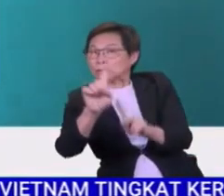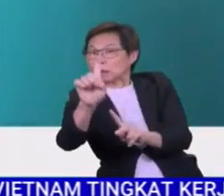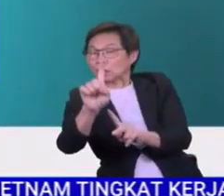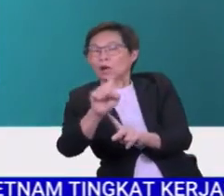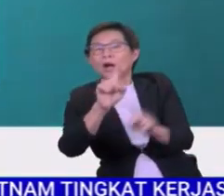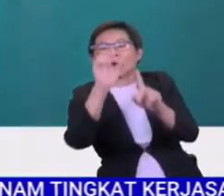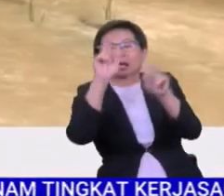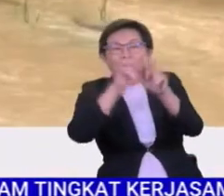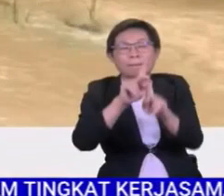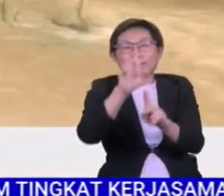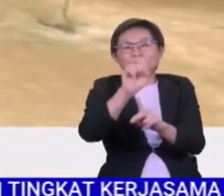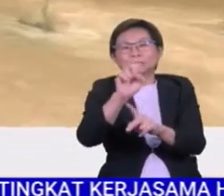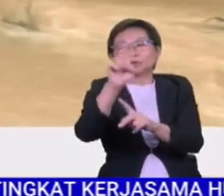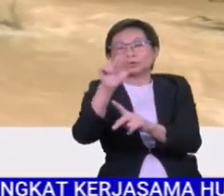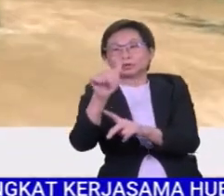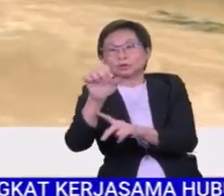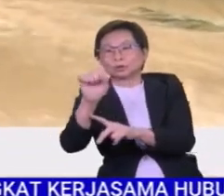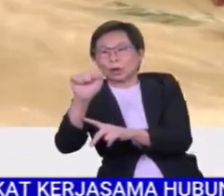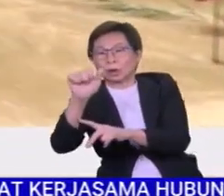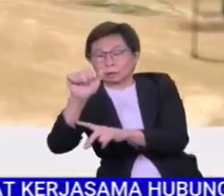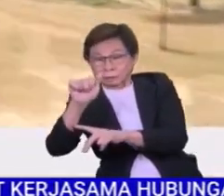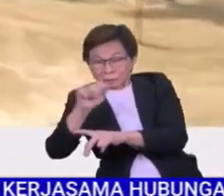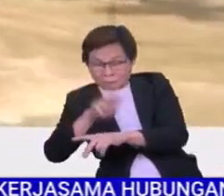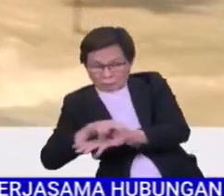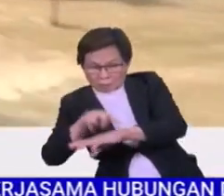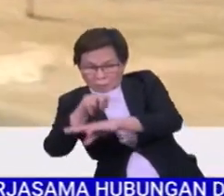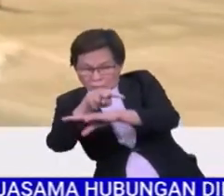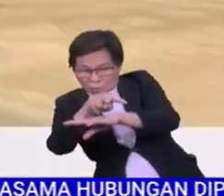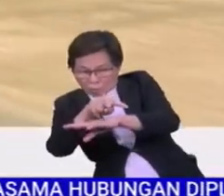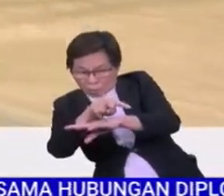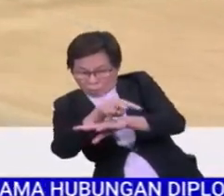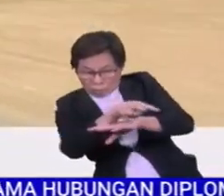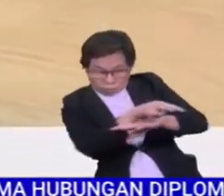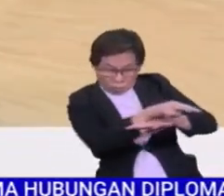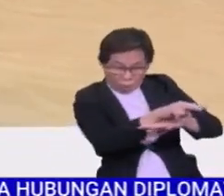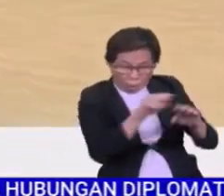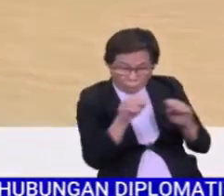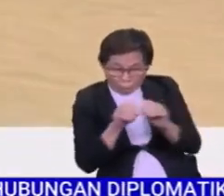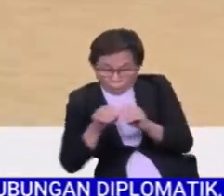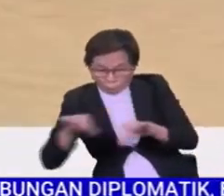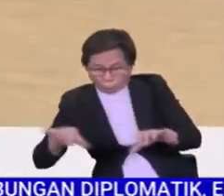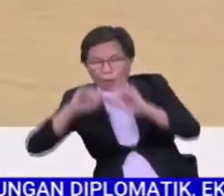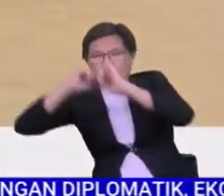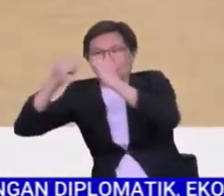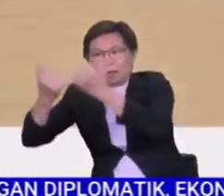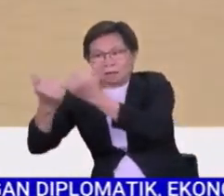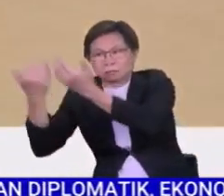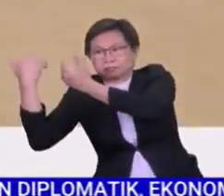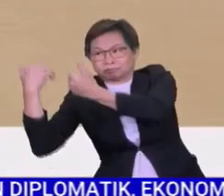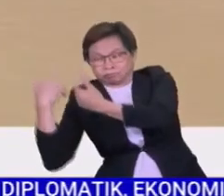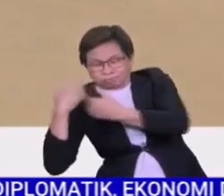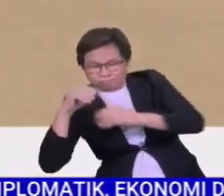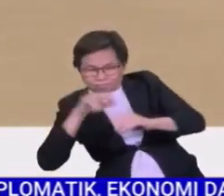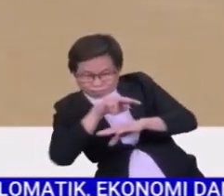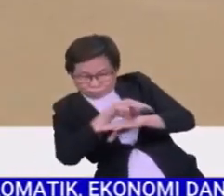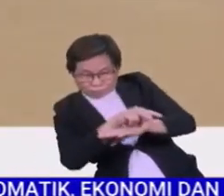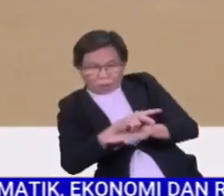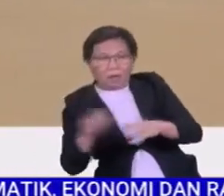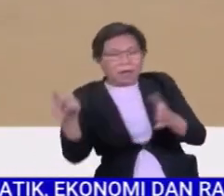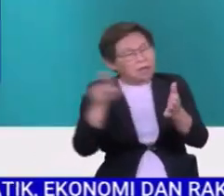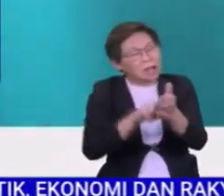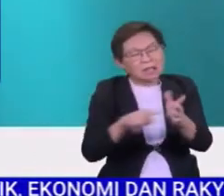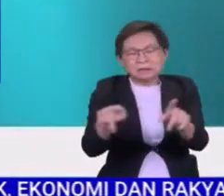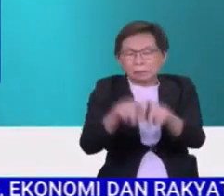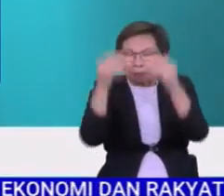swasa dan proses pemantauan di kawasan banjir masih giat dijalankan oleh agensi berkaitan sementara itu kenyataan sama